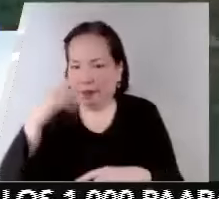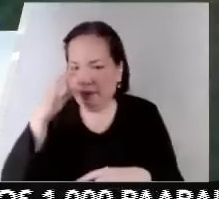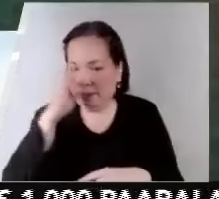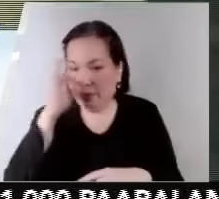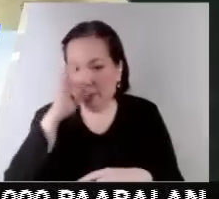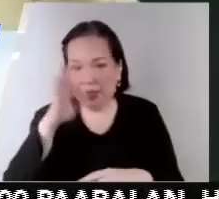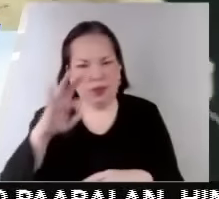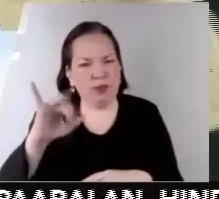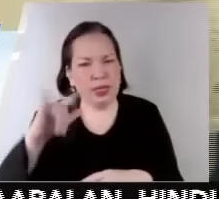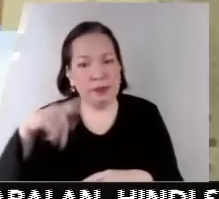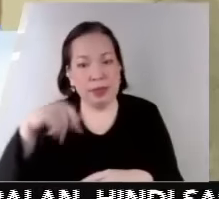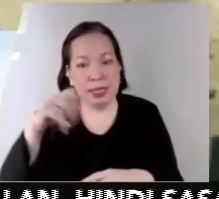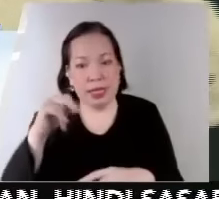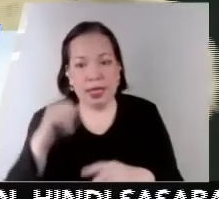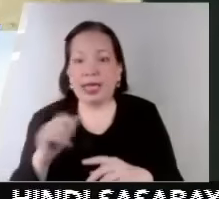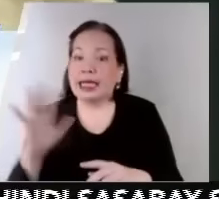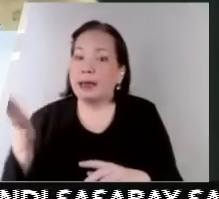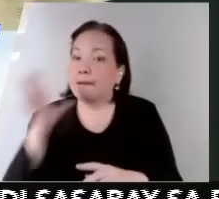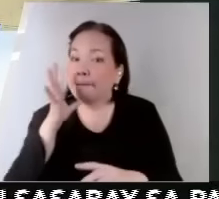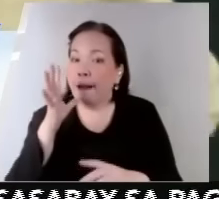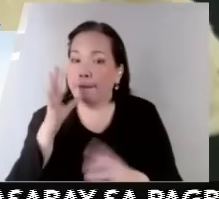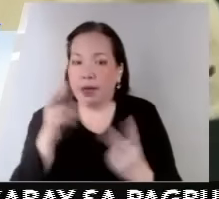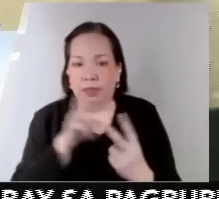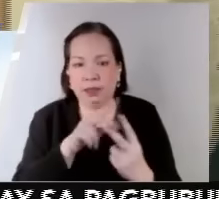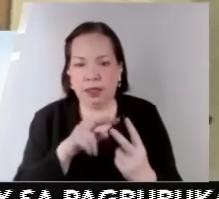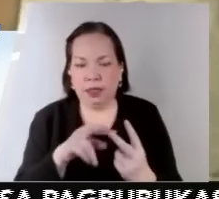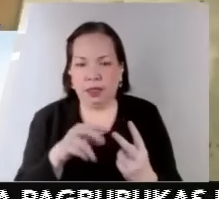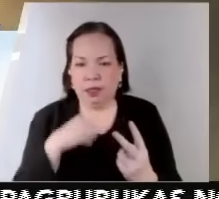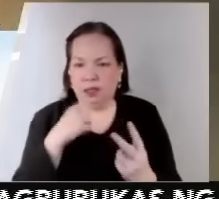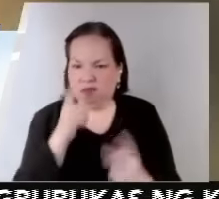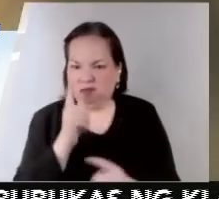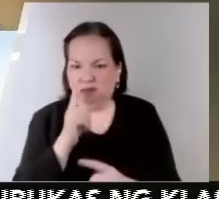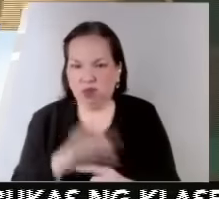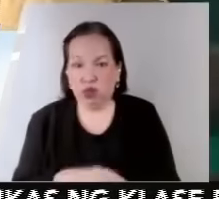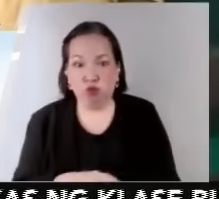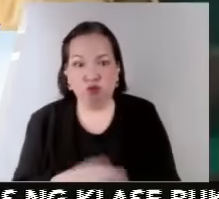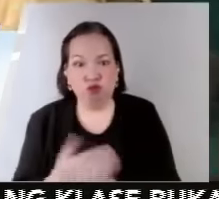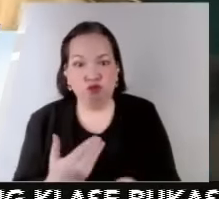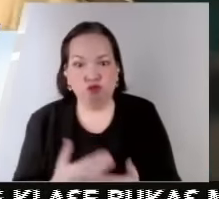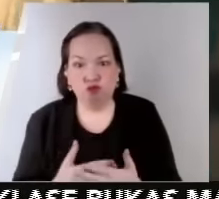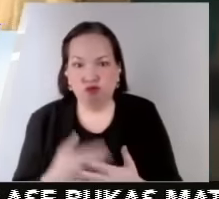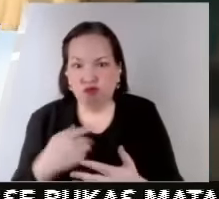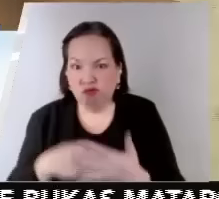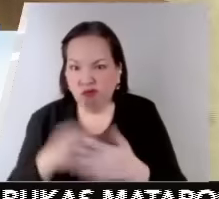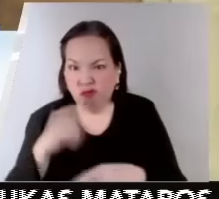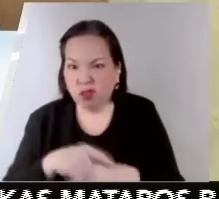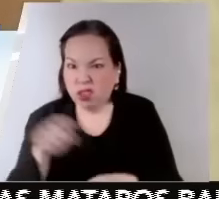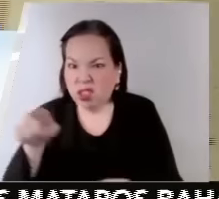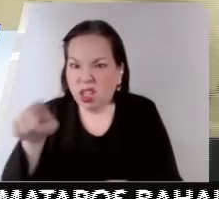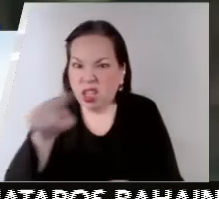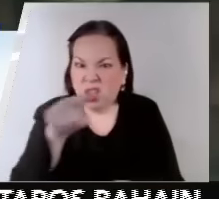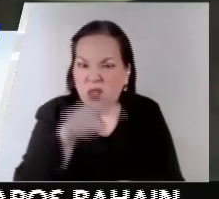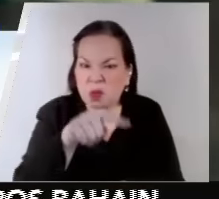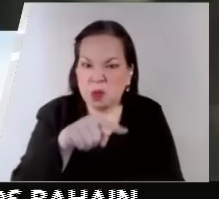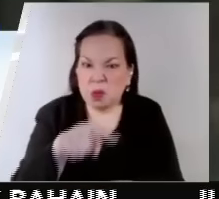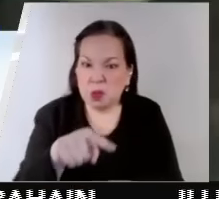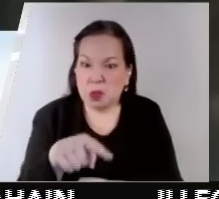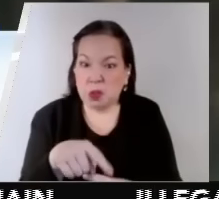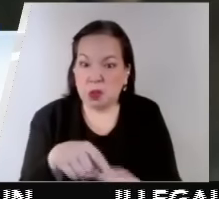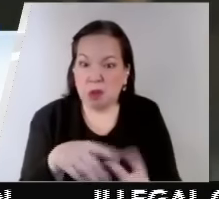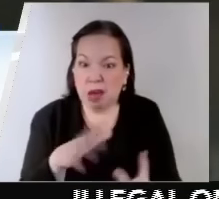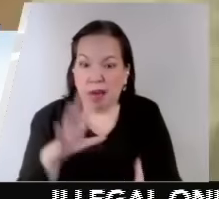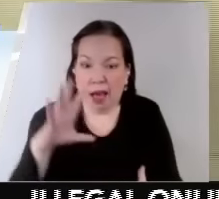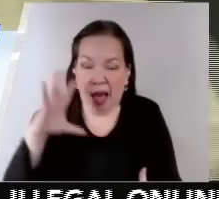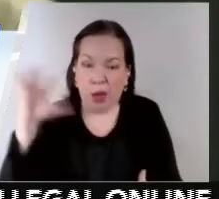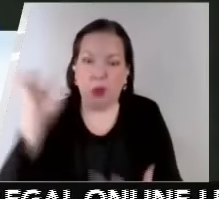at Adelina. Sa susunod na tuksohin ng inyong mga alibughang anak ang aking mga supling. Ika nga